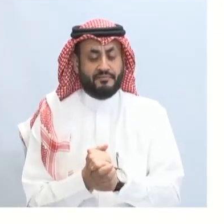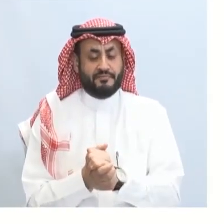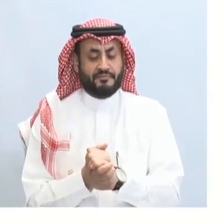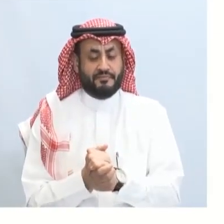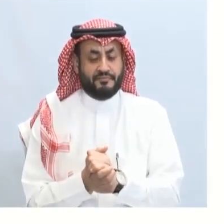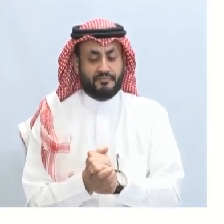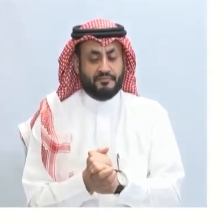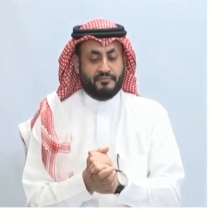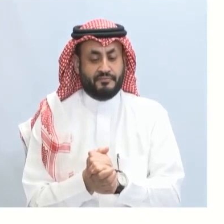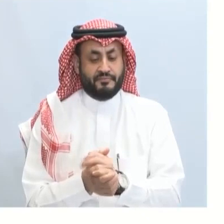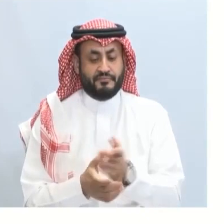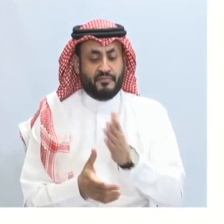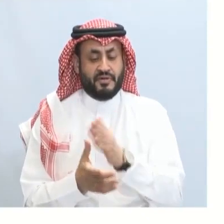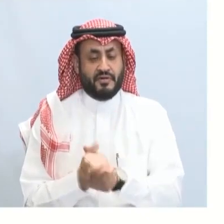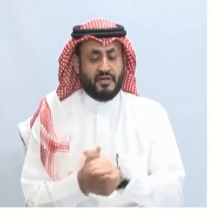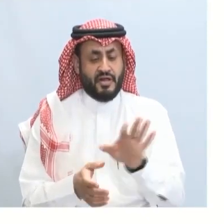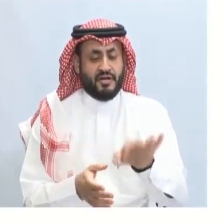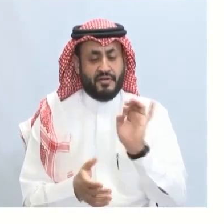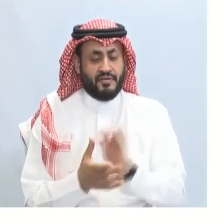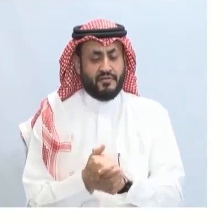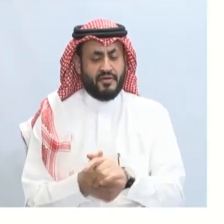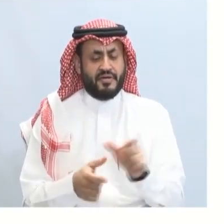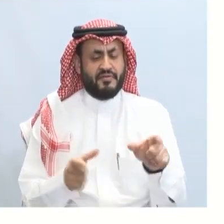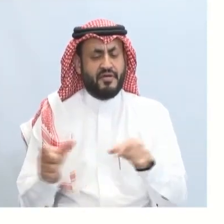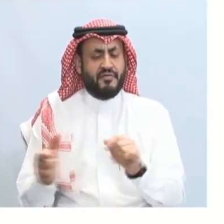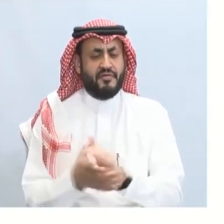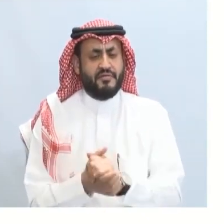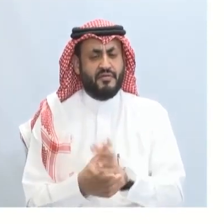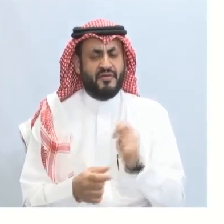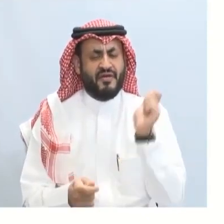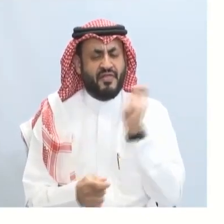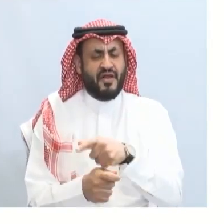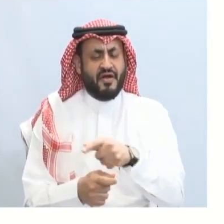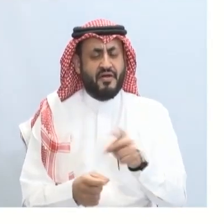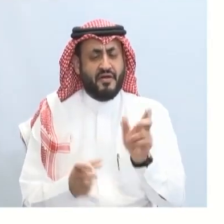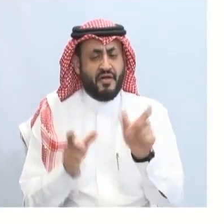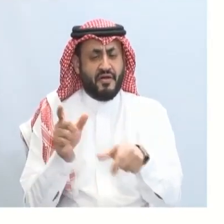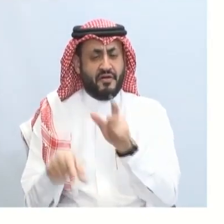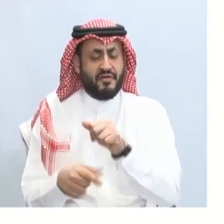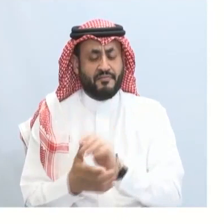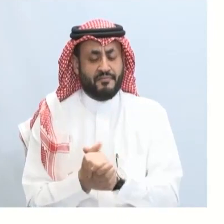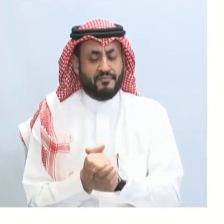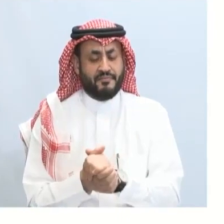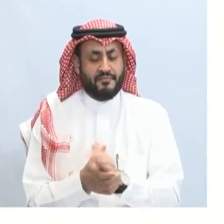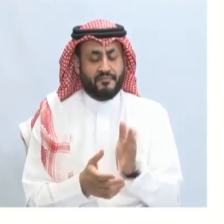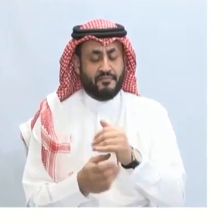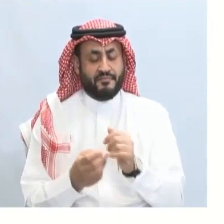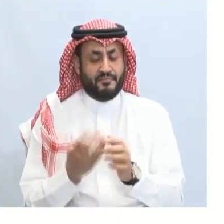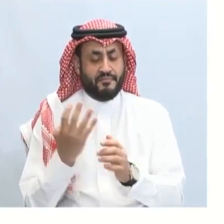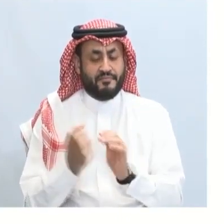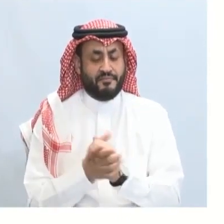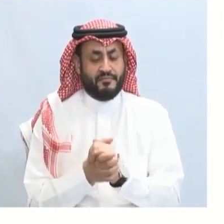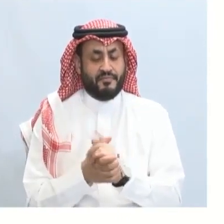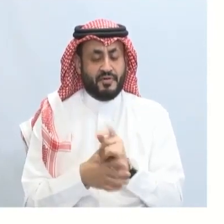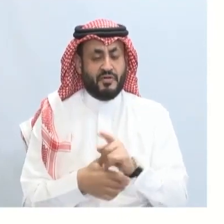عمل ثالثا ان اختار ما يناسبني دون اضرار بالاخرين رابعا